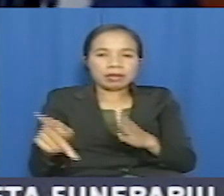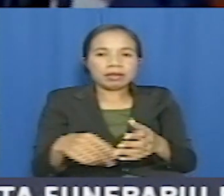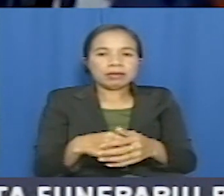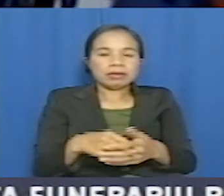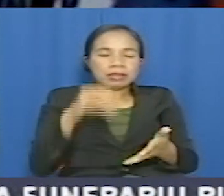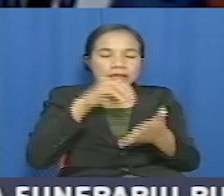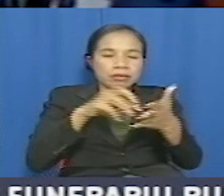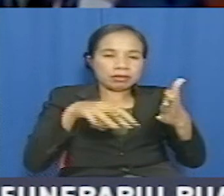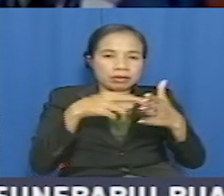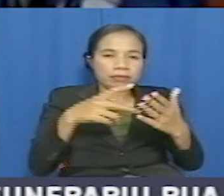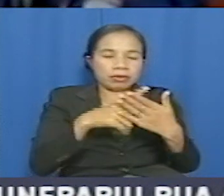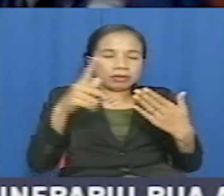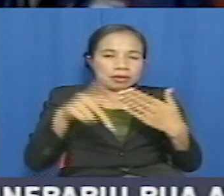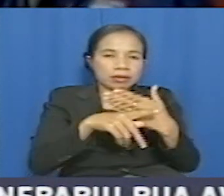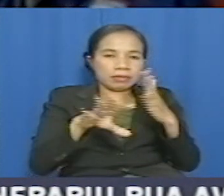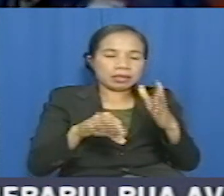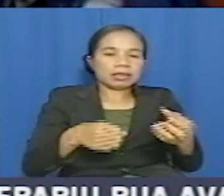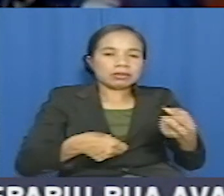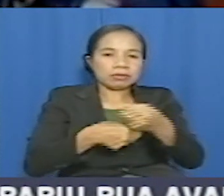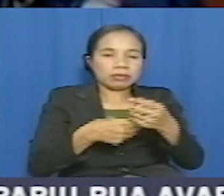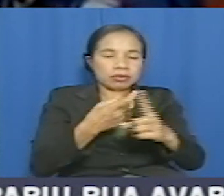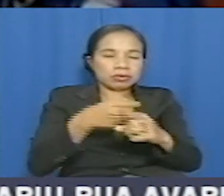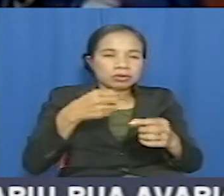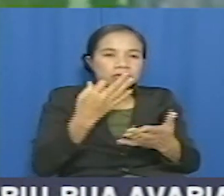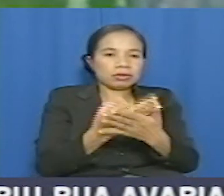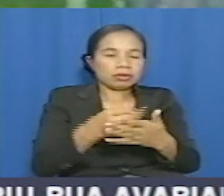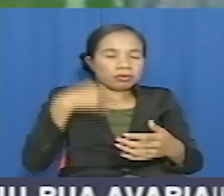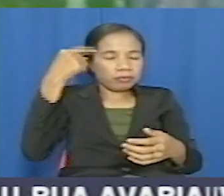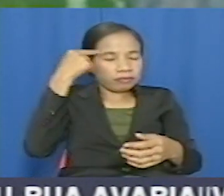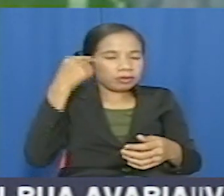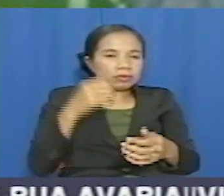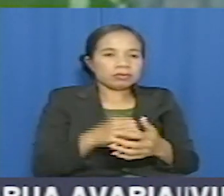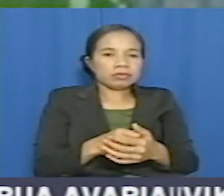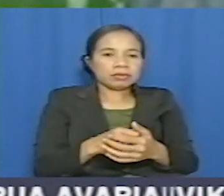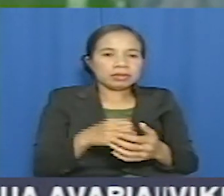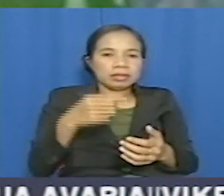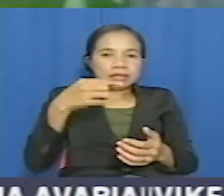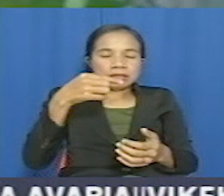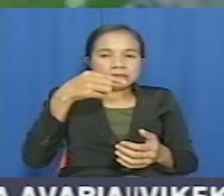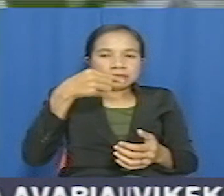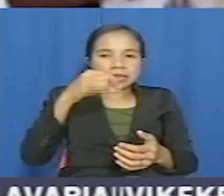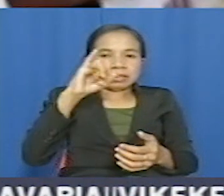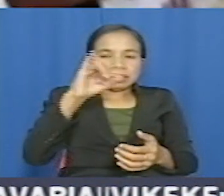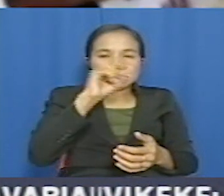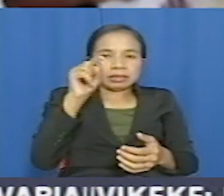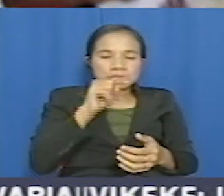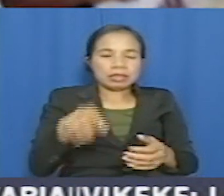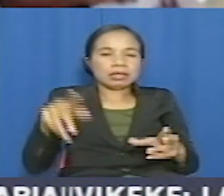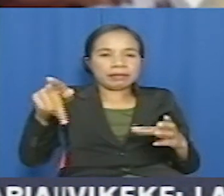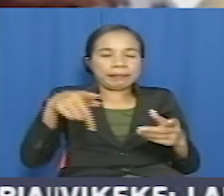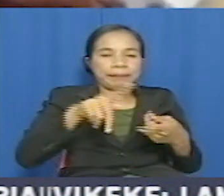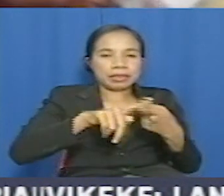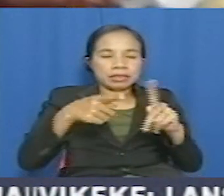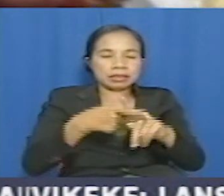regulamento. Entretanto, o programa né rasi que tem apoio fundo susi governo Alemanha implementa husi zezet parceiro a agência